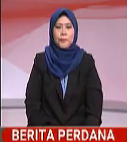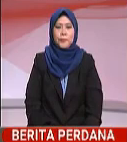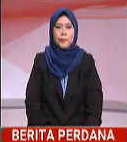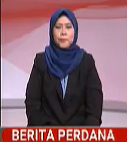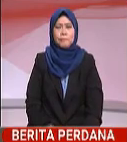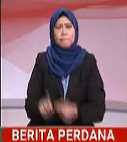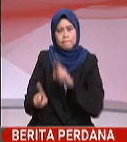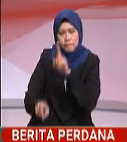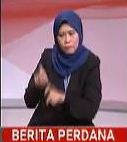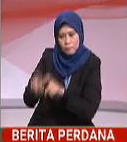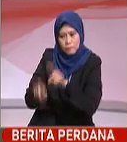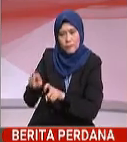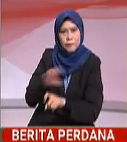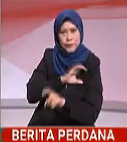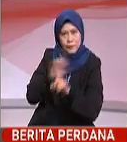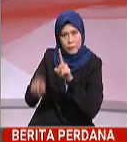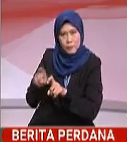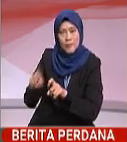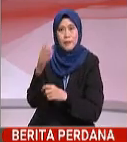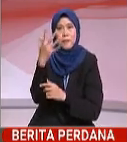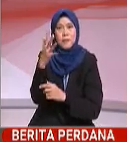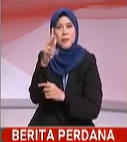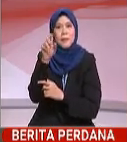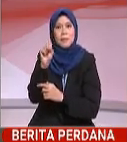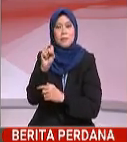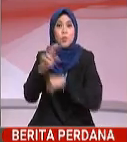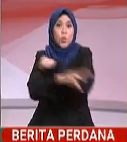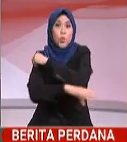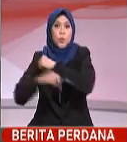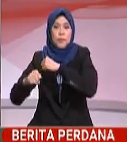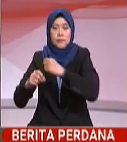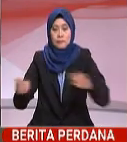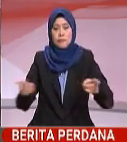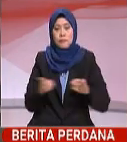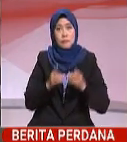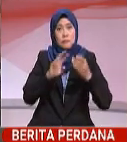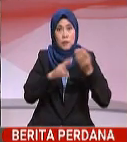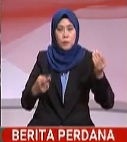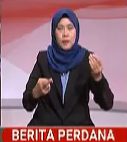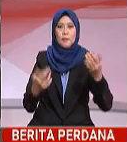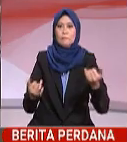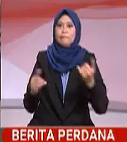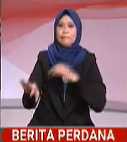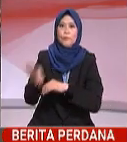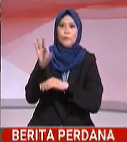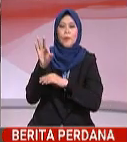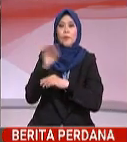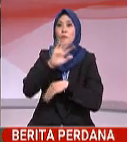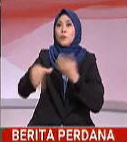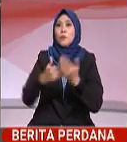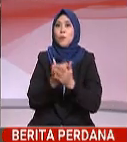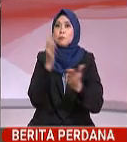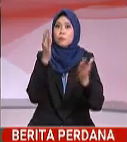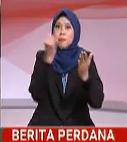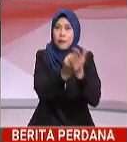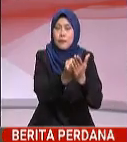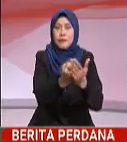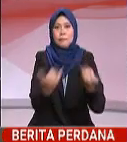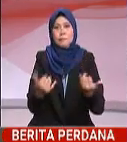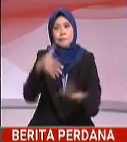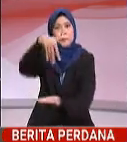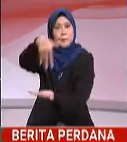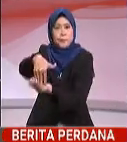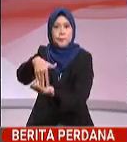Hasil soal siasat dijalankan 15 kes curi motosikal di daerah itu telah dikenalpasti. Kesemua suspek direman